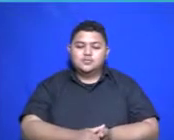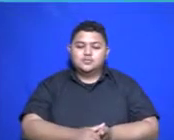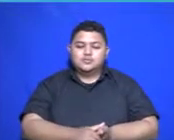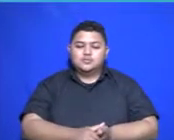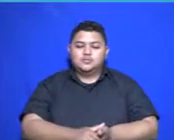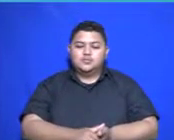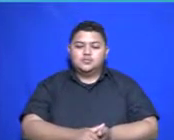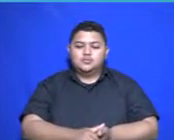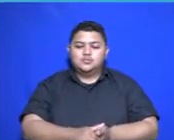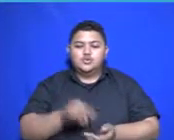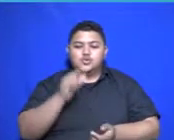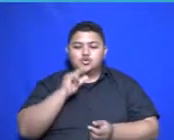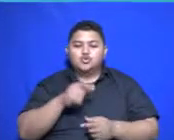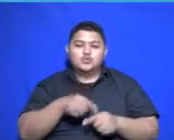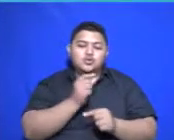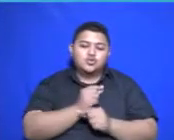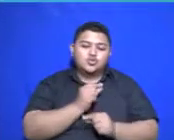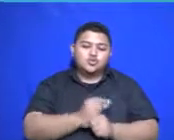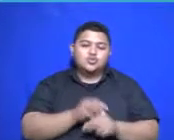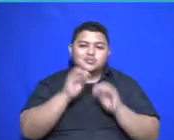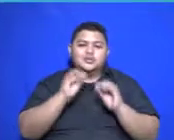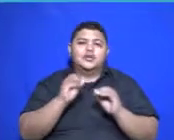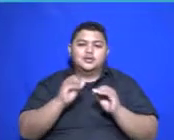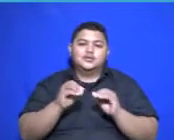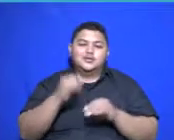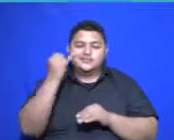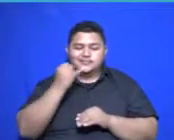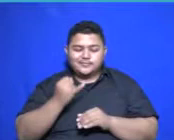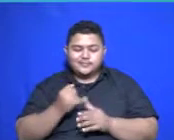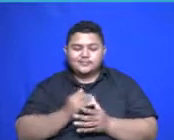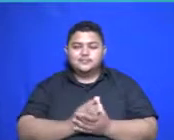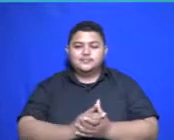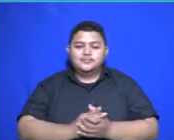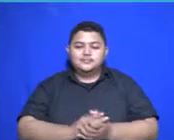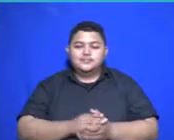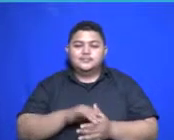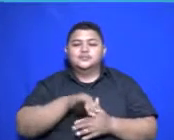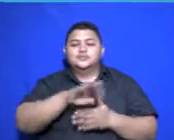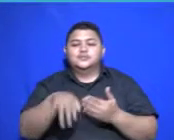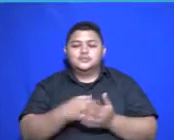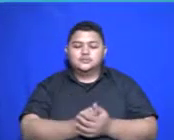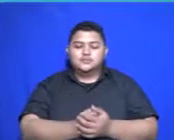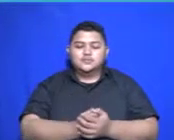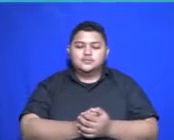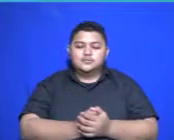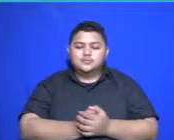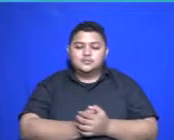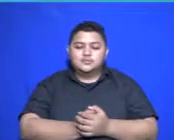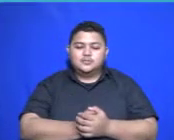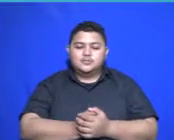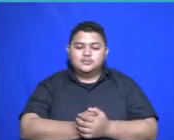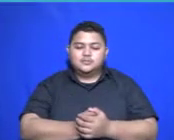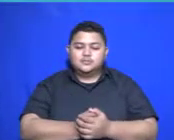tapi untuk jadi guru mengajar kepada para murid-murid di seluruh penjuru tanah air ada